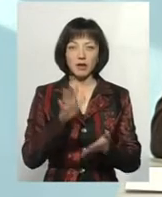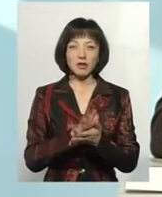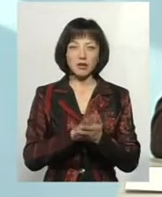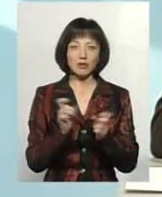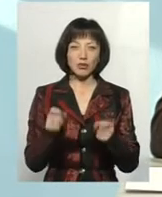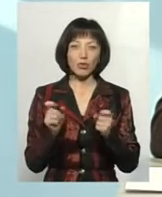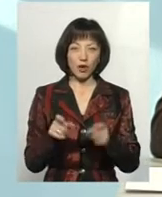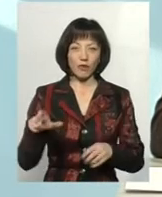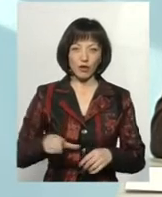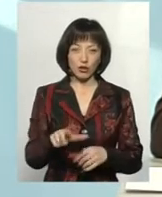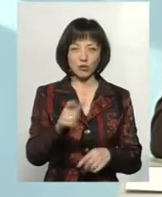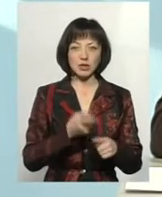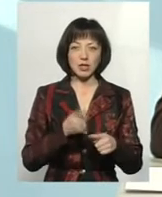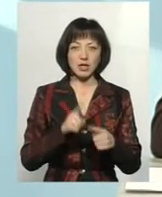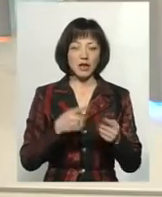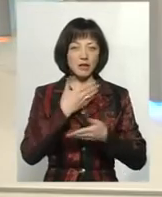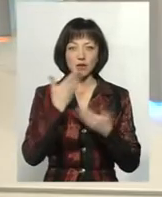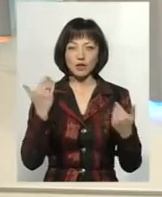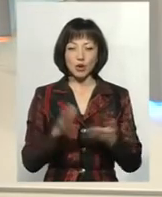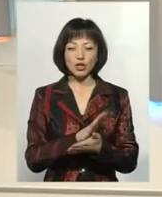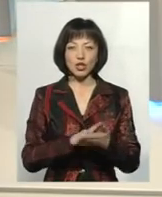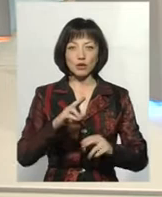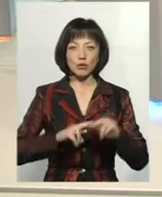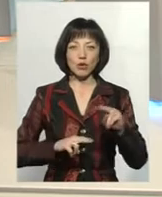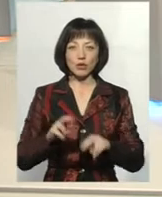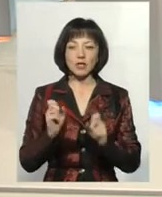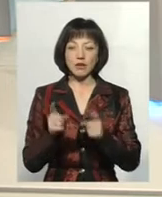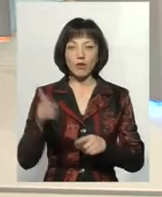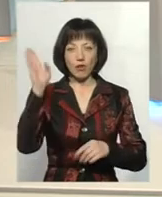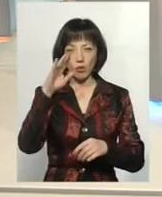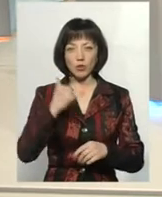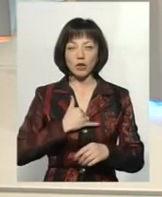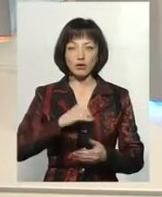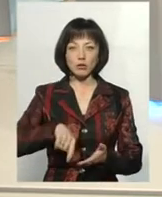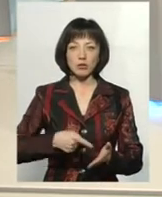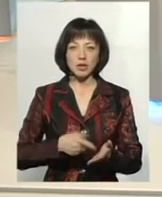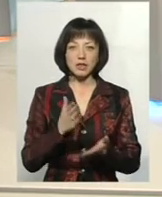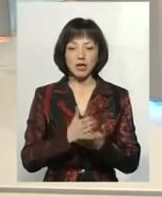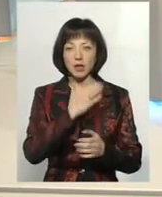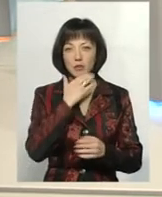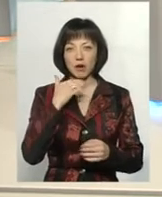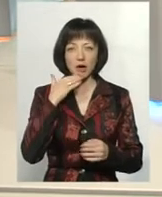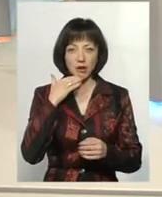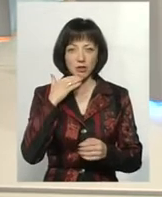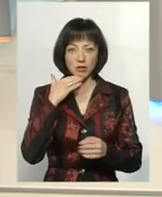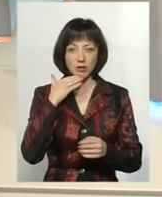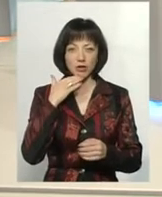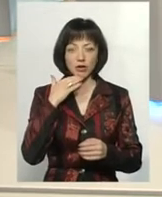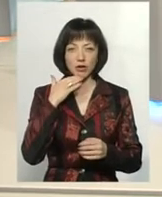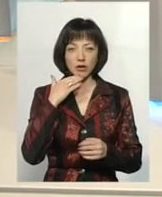стоки в річку. Це відсутність очисних споруд на зливові води. Тобто в нашому місці є багато